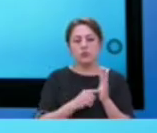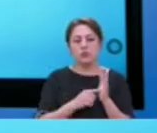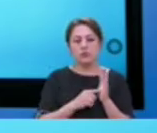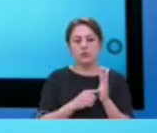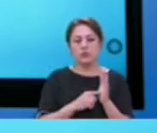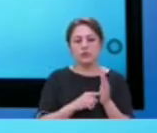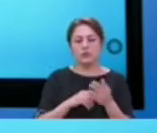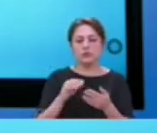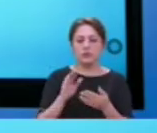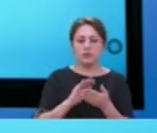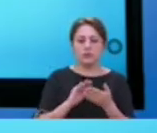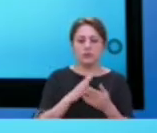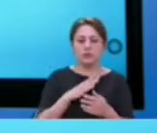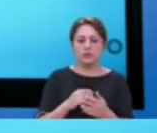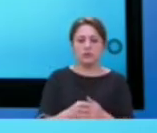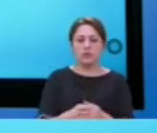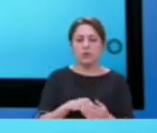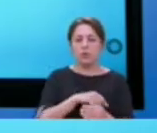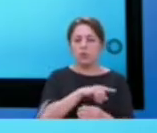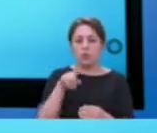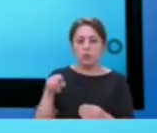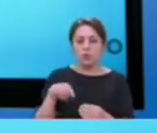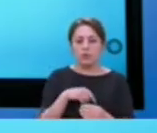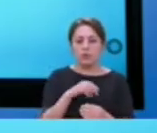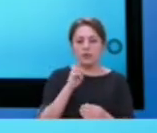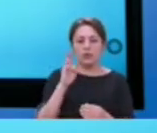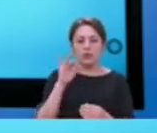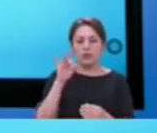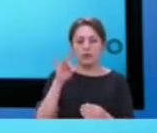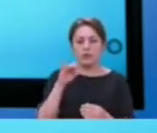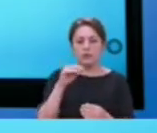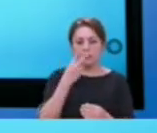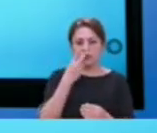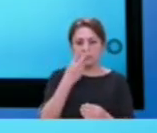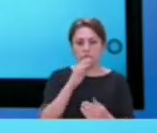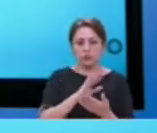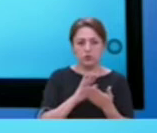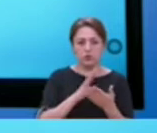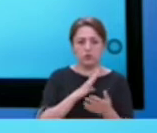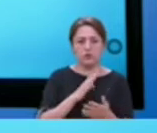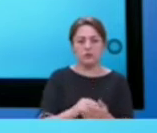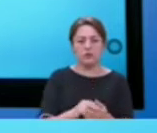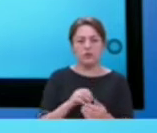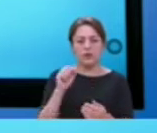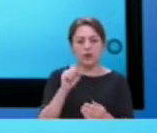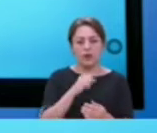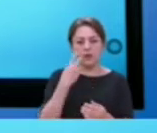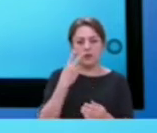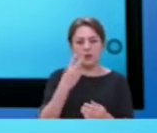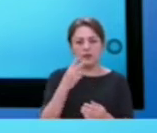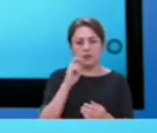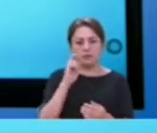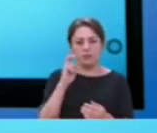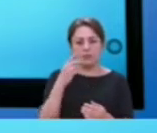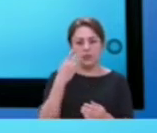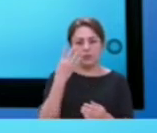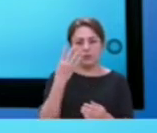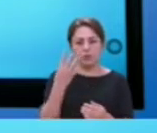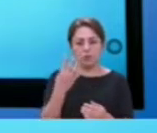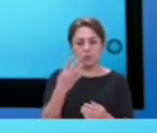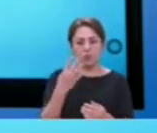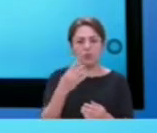Y nuqtani belgilab oldik. Ularni mana koordinatalar ko'rinishida yozib qo'yamiz. A 2, B